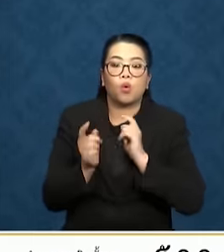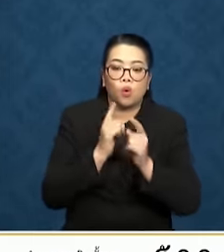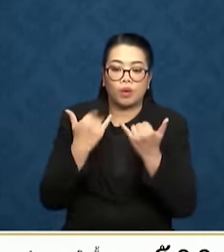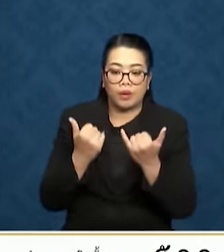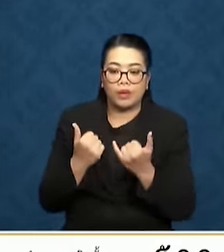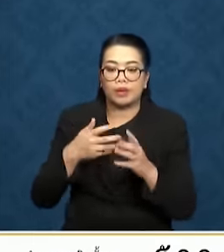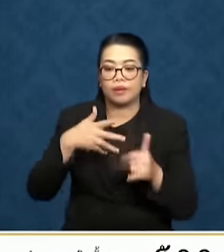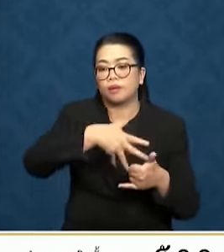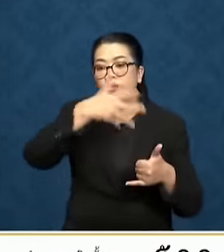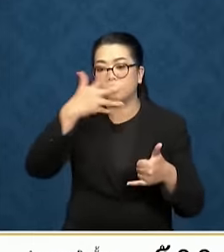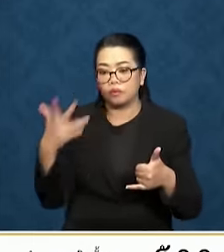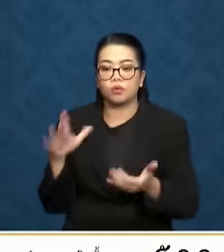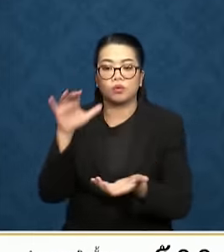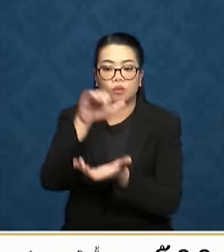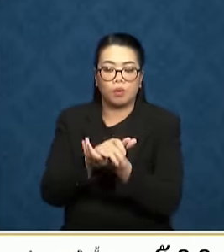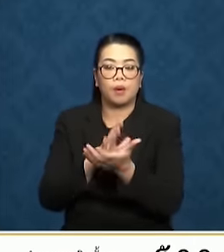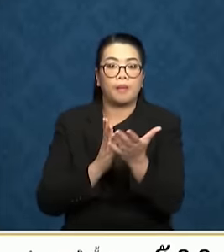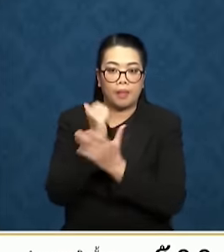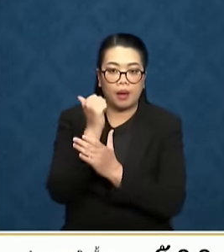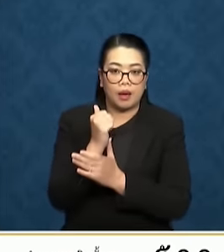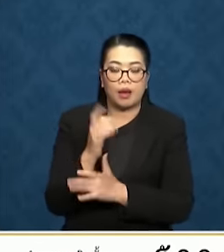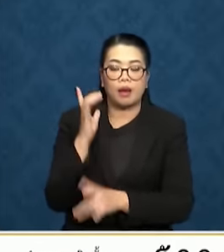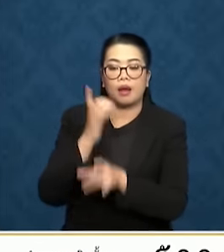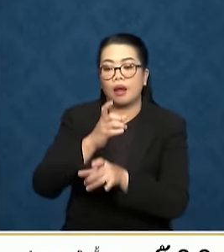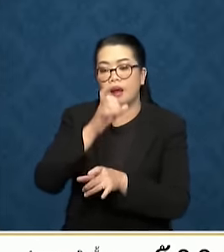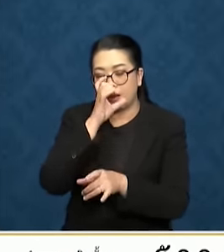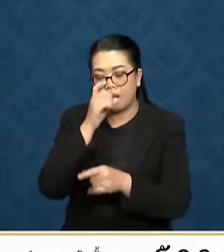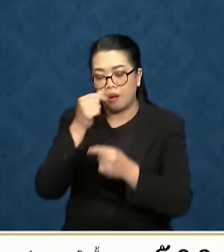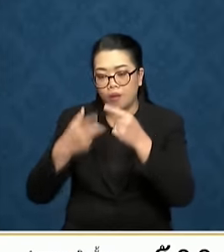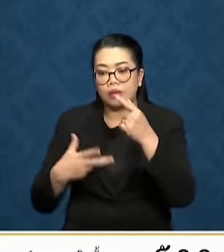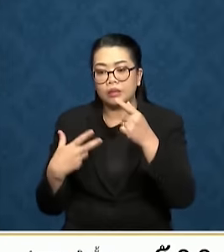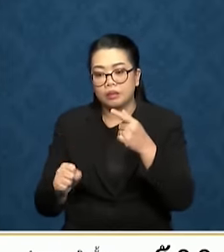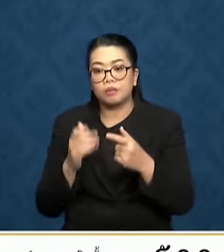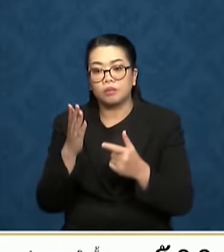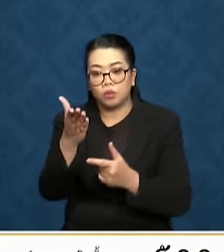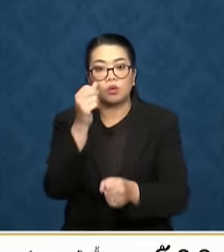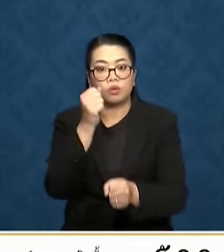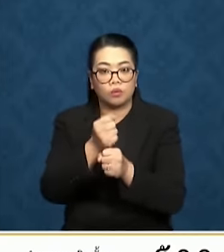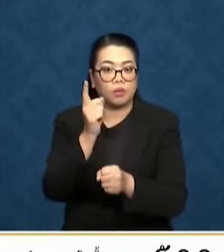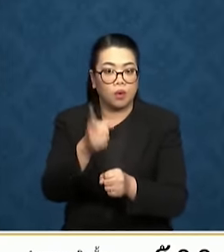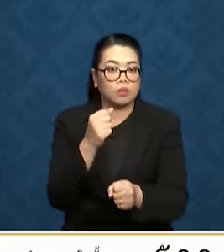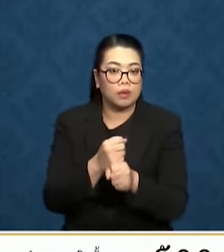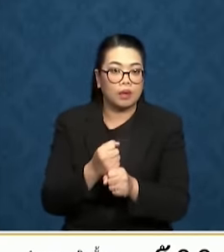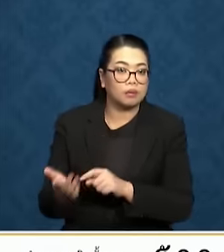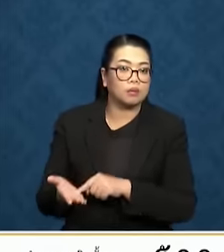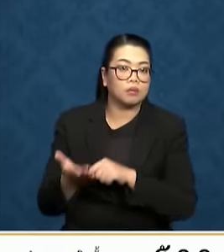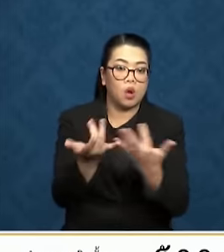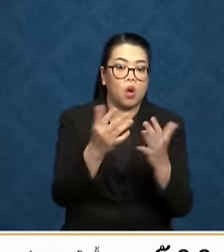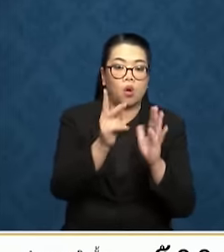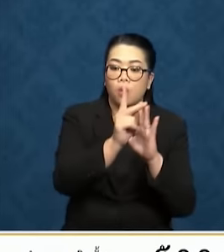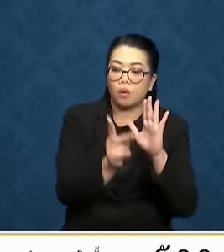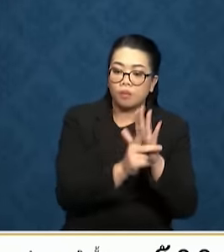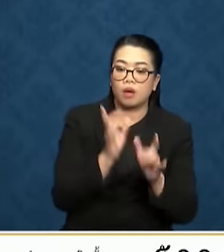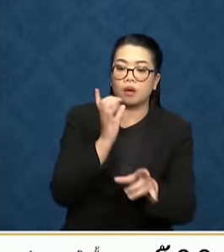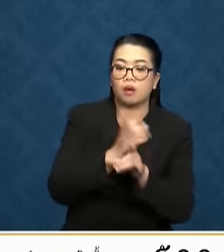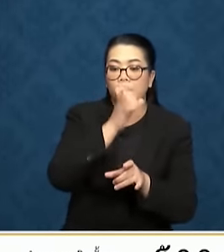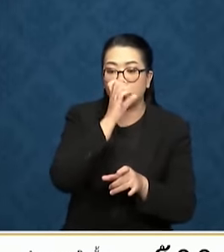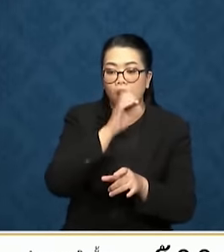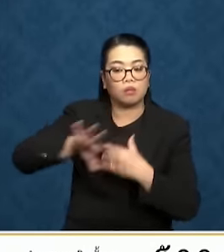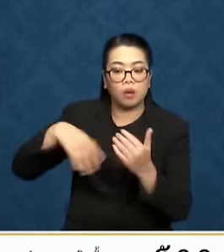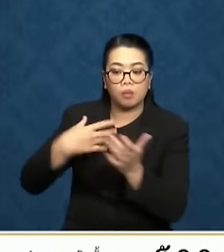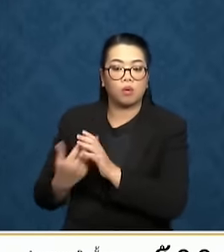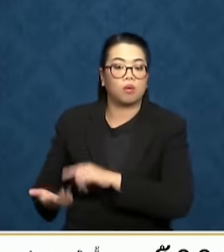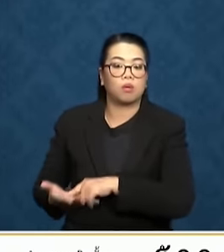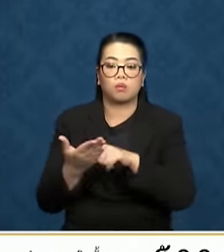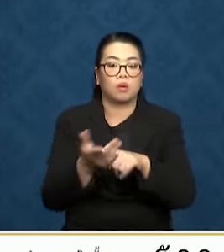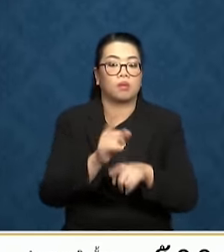MOUข้อที่ 2สุราก้าวหน้า MOUข้อที่ 10สิ่งที่ท่านต้องทำไม่ได้จำเป็นที่จะต้องรอกฎหมายสุราก้าวหน้าจากพวกผมอีกต่อ